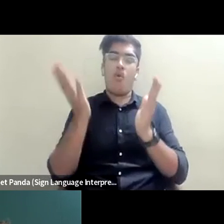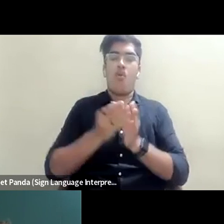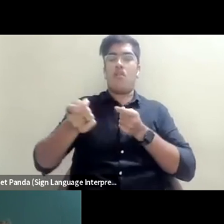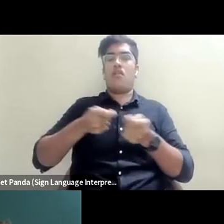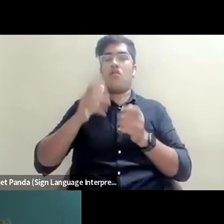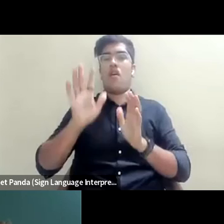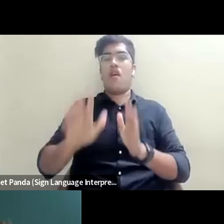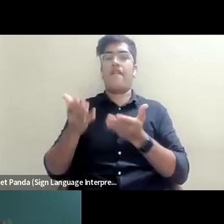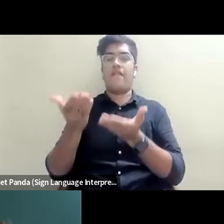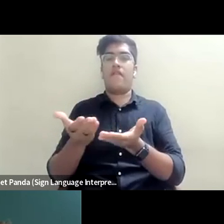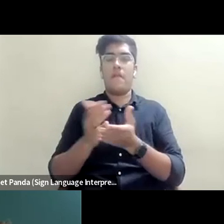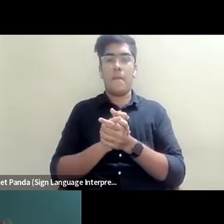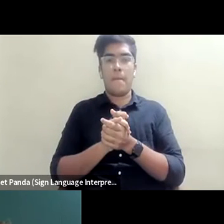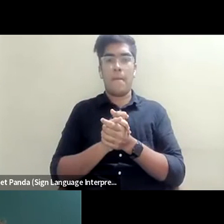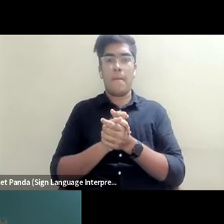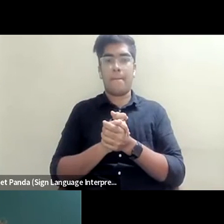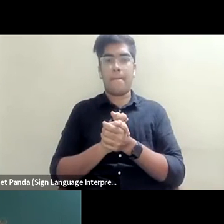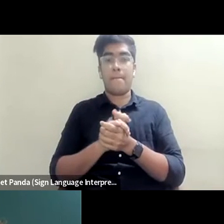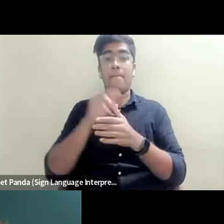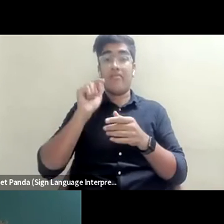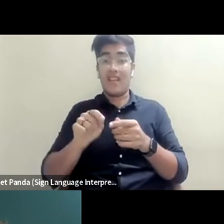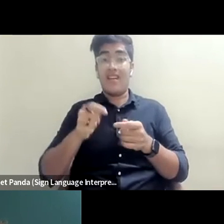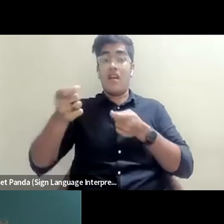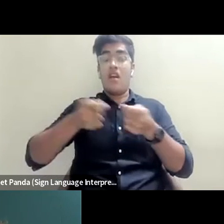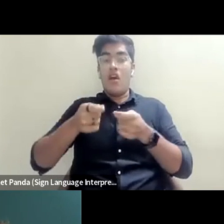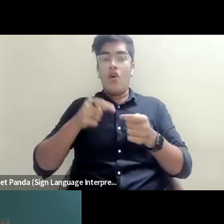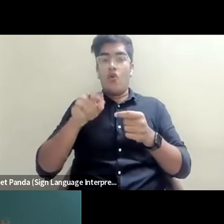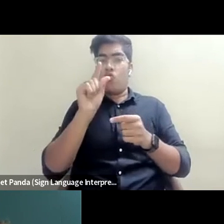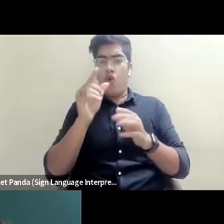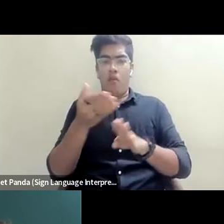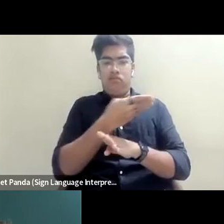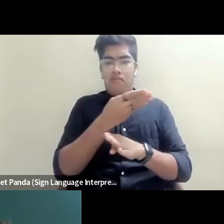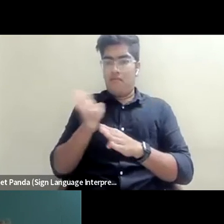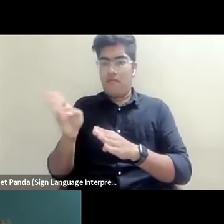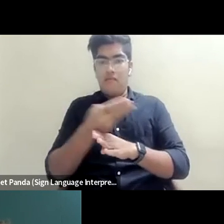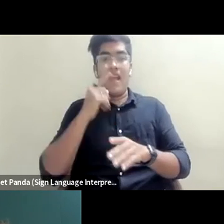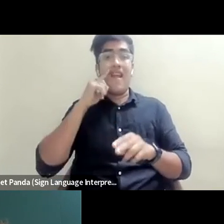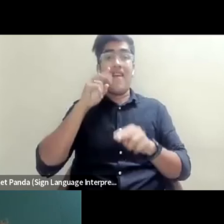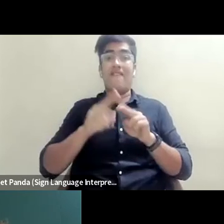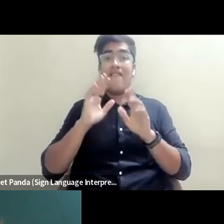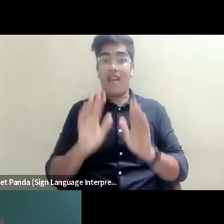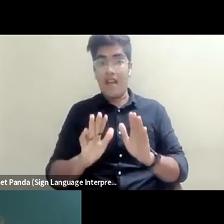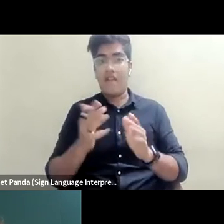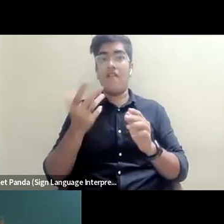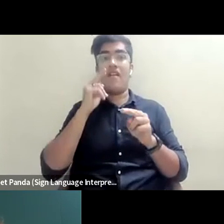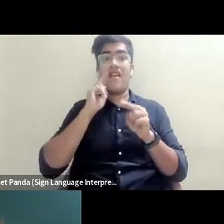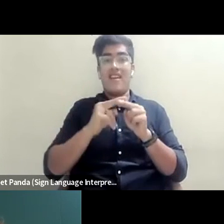And वो जो कंट्रोल है, वो कंट्रोल थोड़ा बहुत इधर भी इधर हो गया, थोड़ा वेवरिंग हो गया,